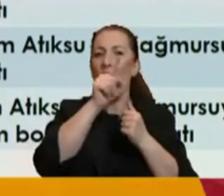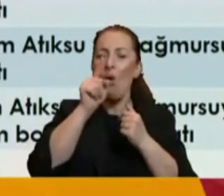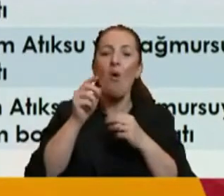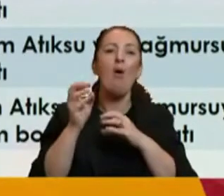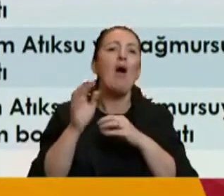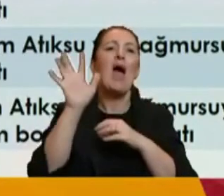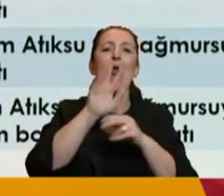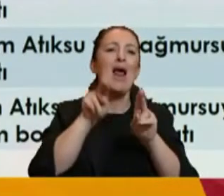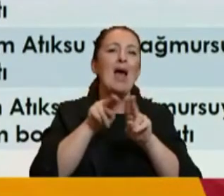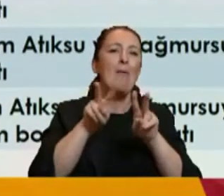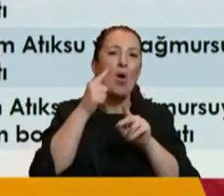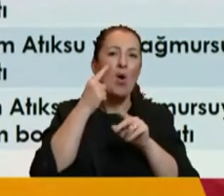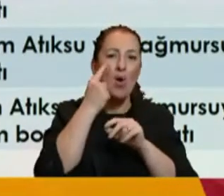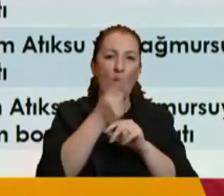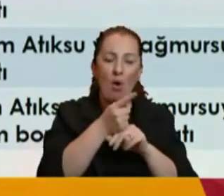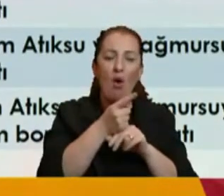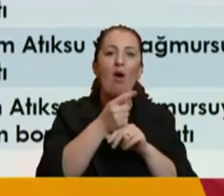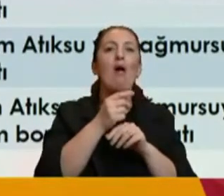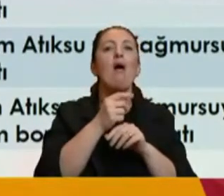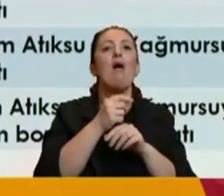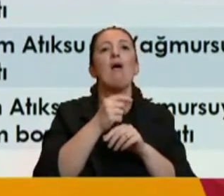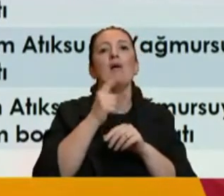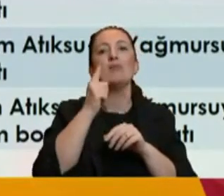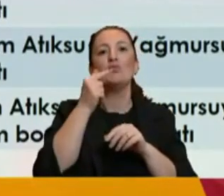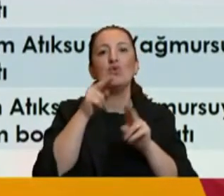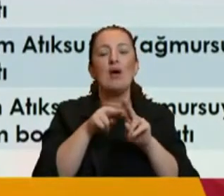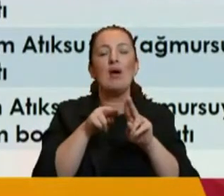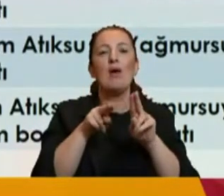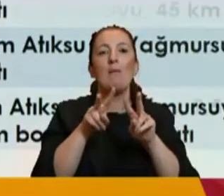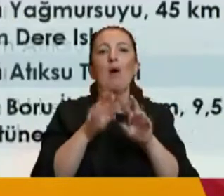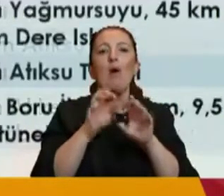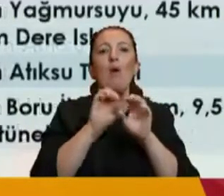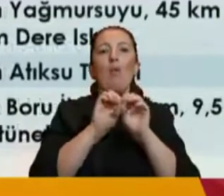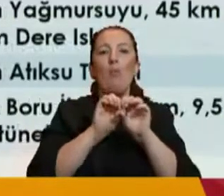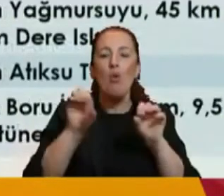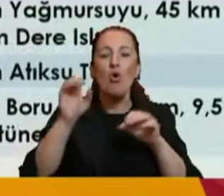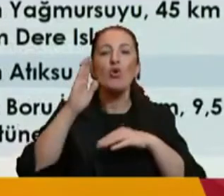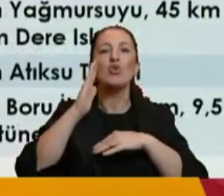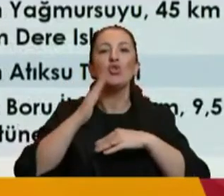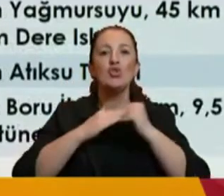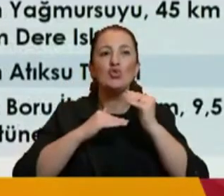13 kilometre boru itme inşaatın ıy